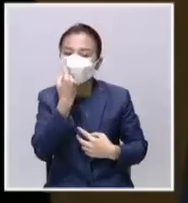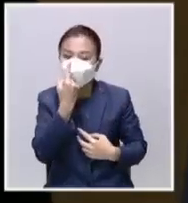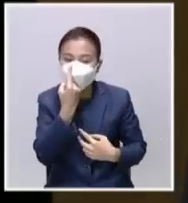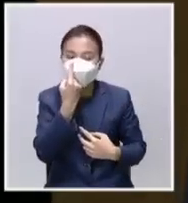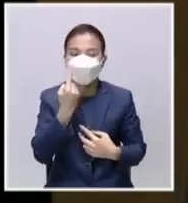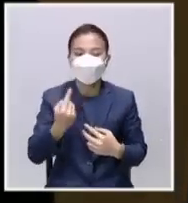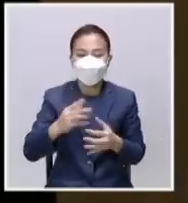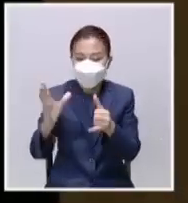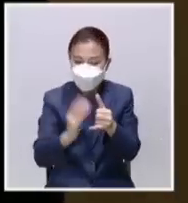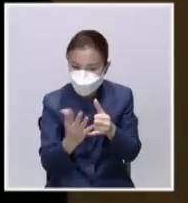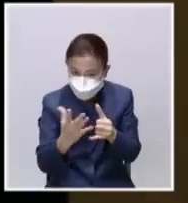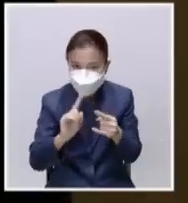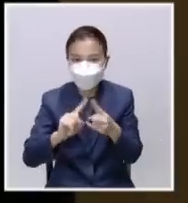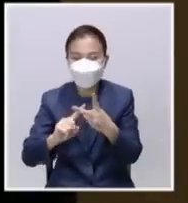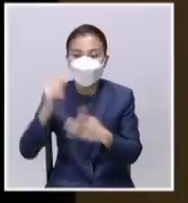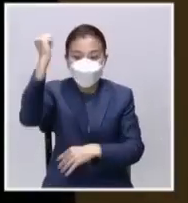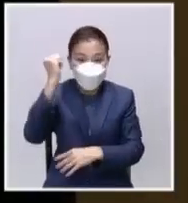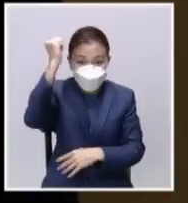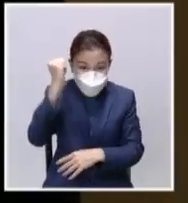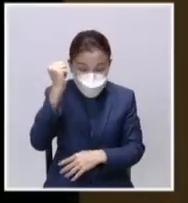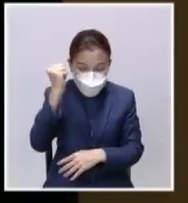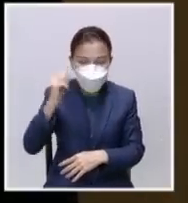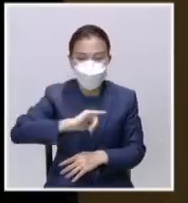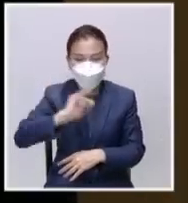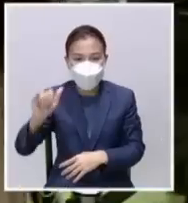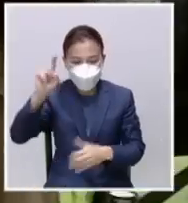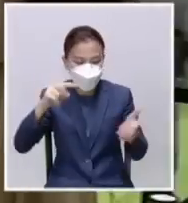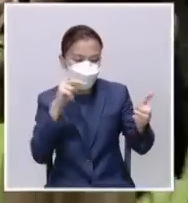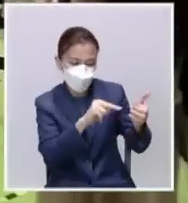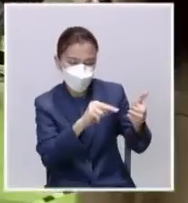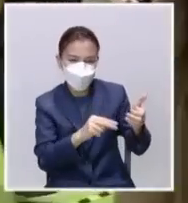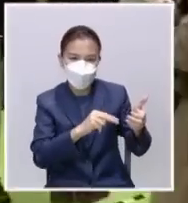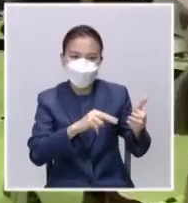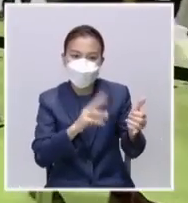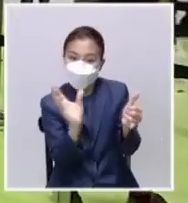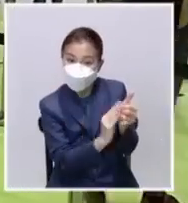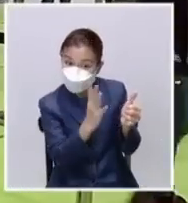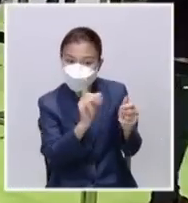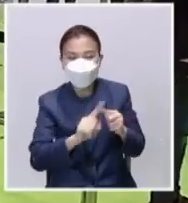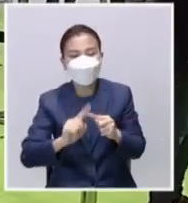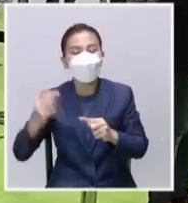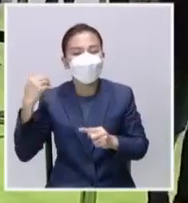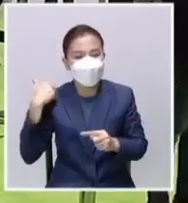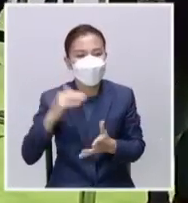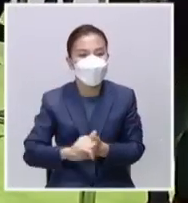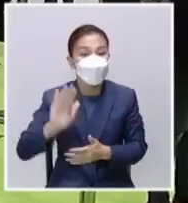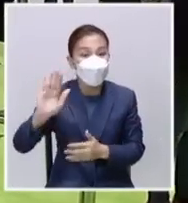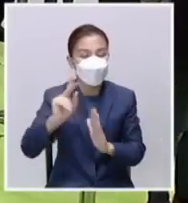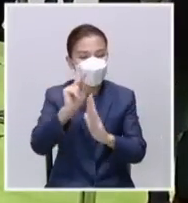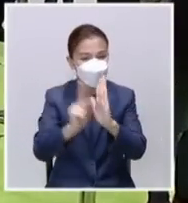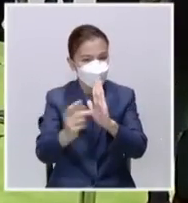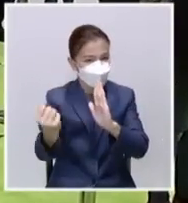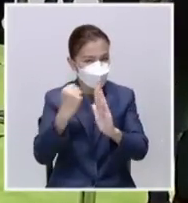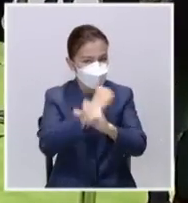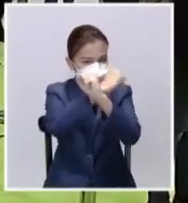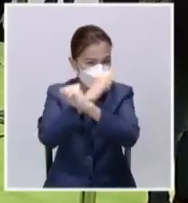งานและก็เข้าใช้บริการรถโดยสารสาธารณะด้วยขณะเดียวกันค่ะทั้ง16รัฐก็ยังสามารถออกมาตรการเพิ่มเติมเพื่อควบคุม